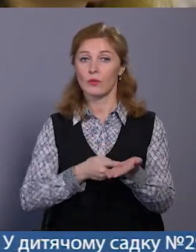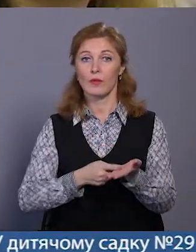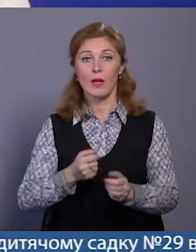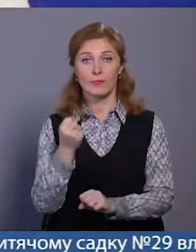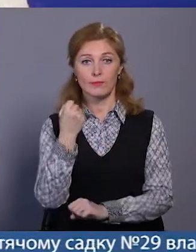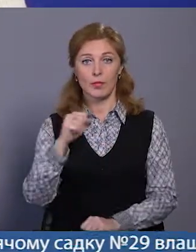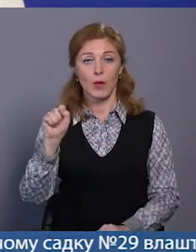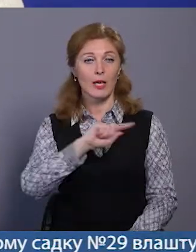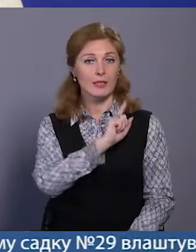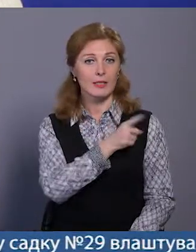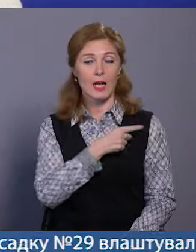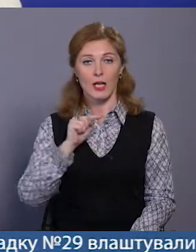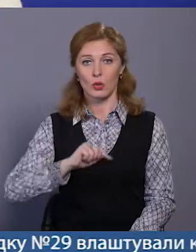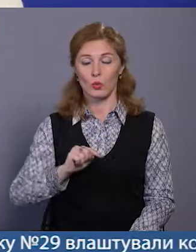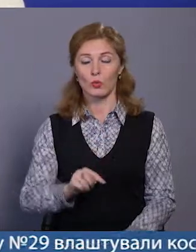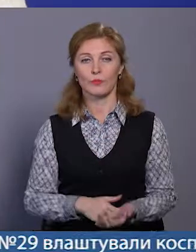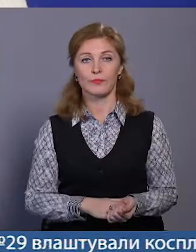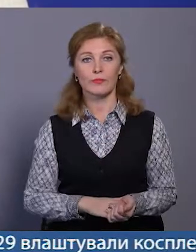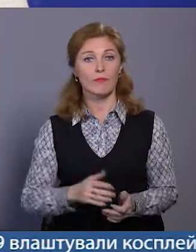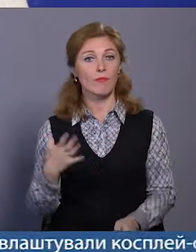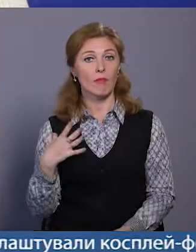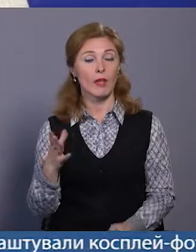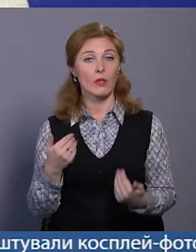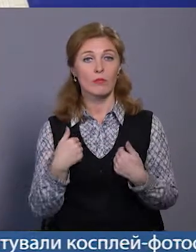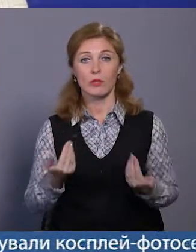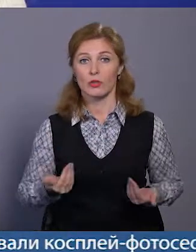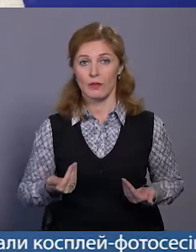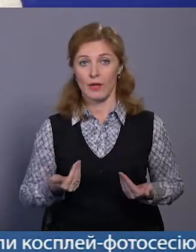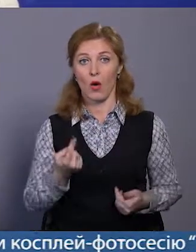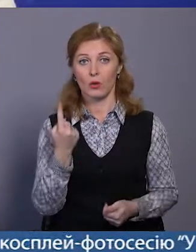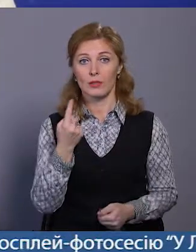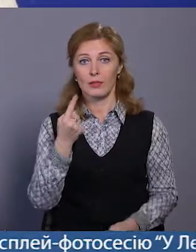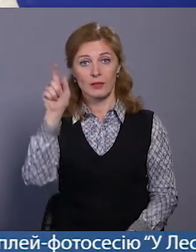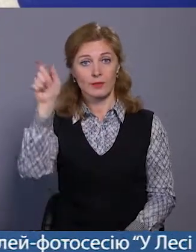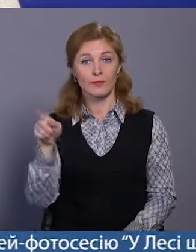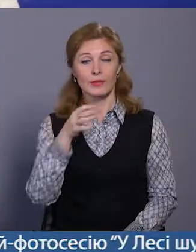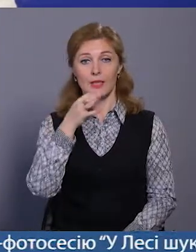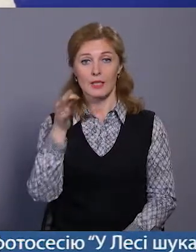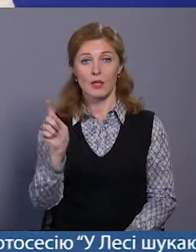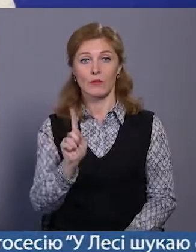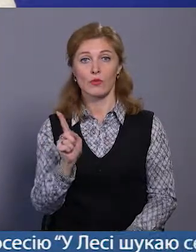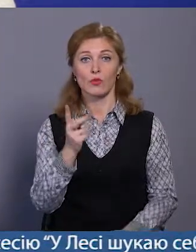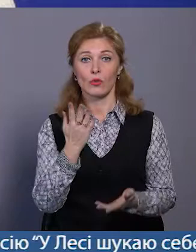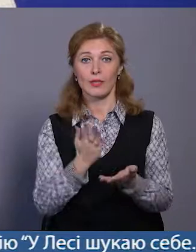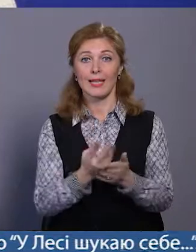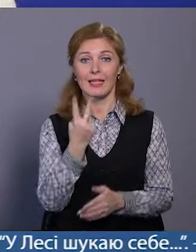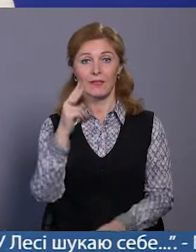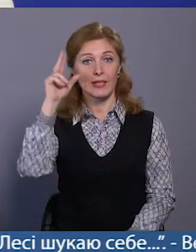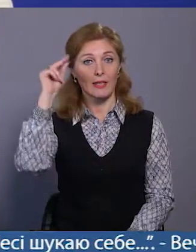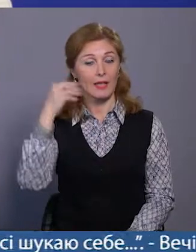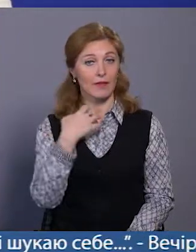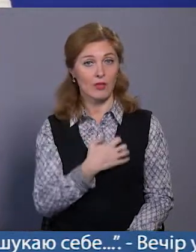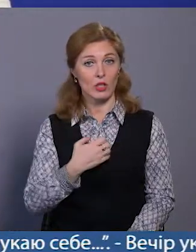духом. Для чого взагалі ми живемо? Тобто один з філософів сказав, що є 2 дати